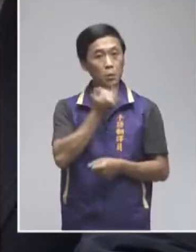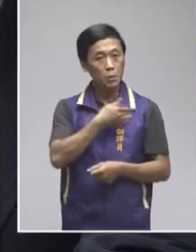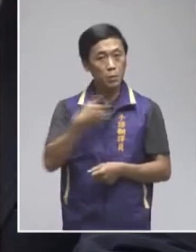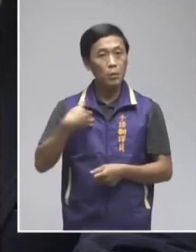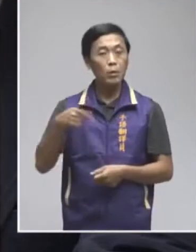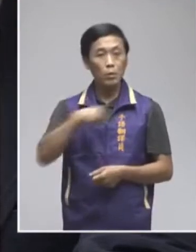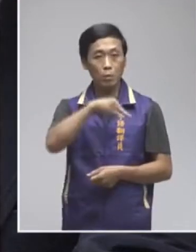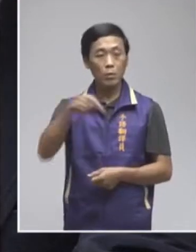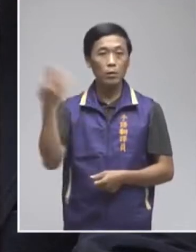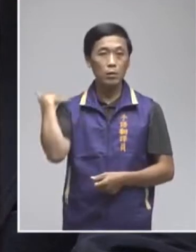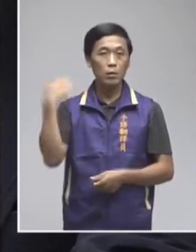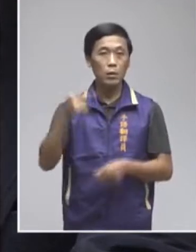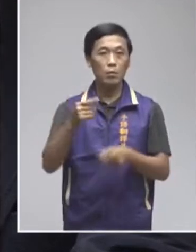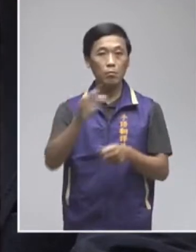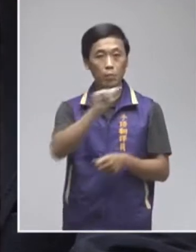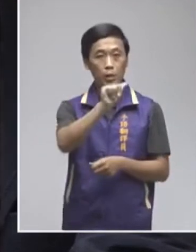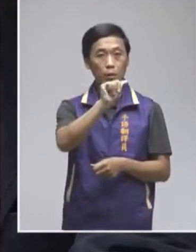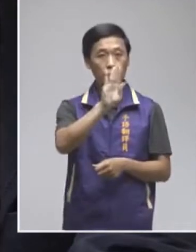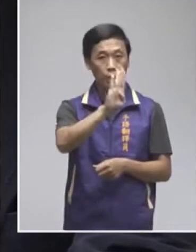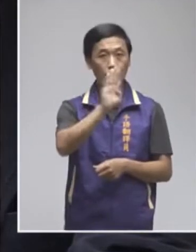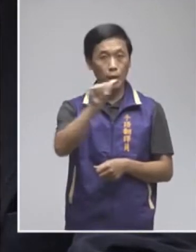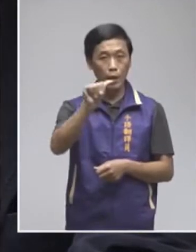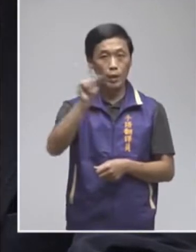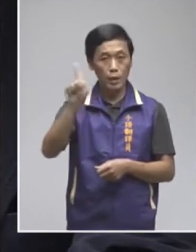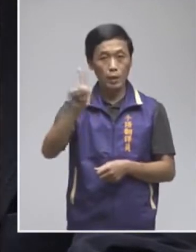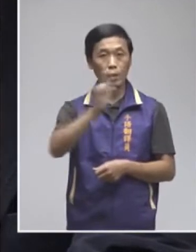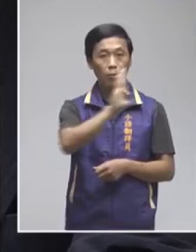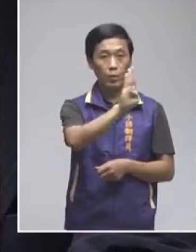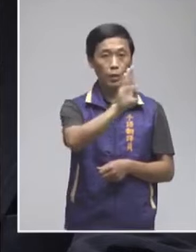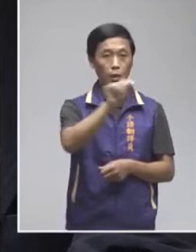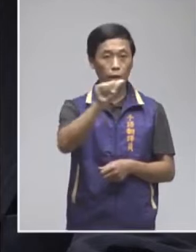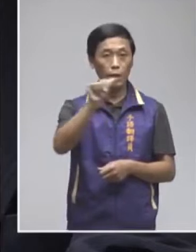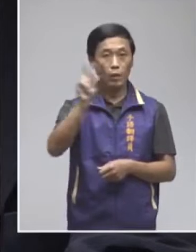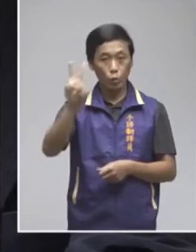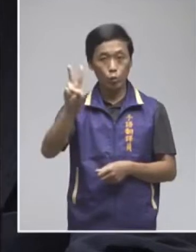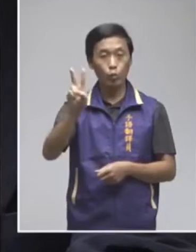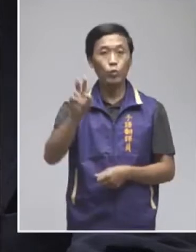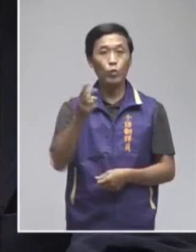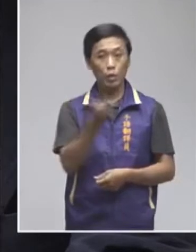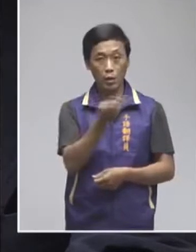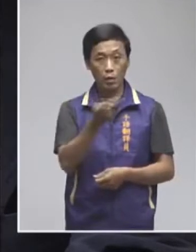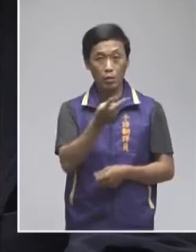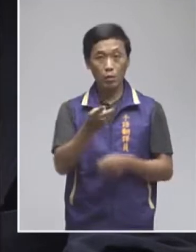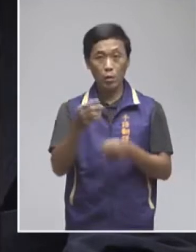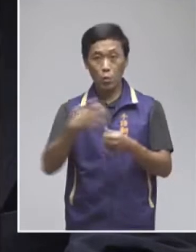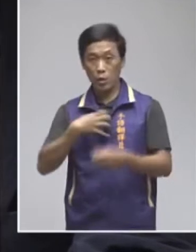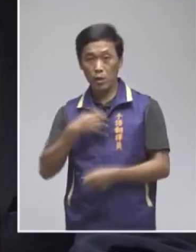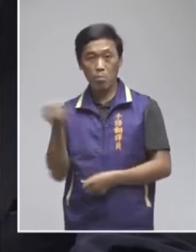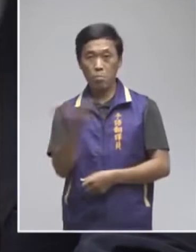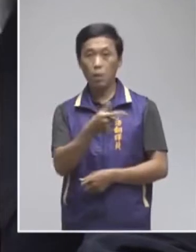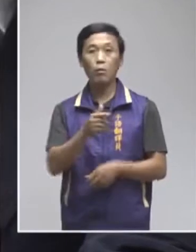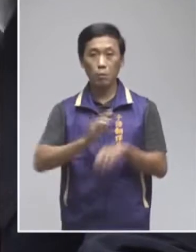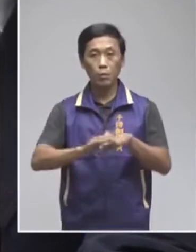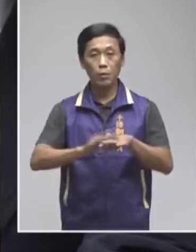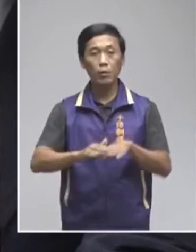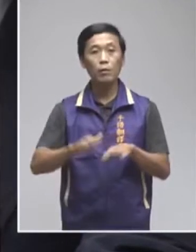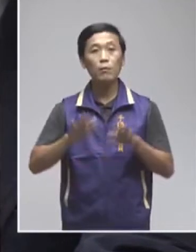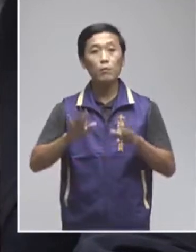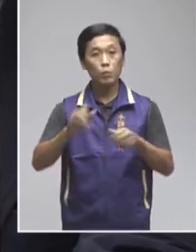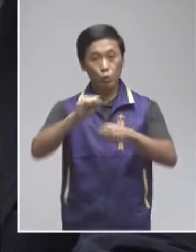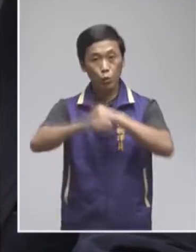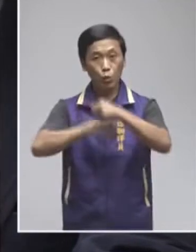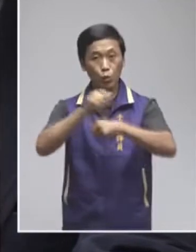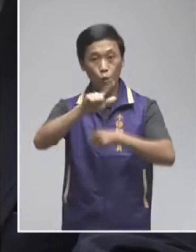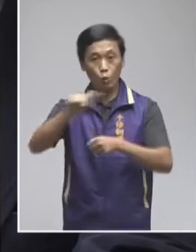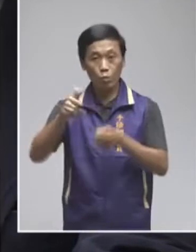过去这段时间的 BA.1 跟 BA.2 就是 BA.2 呢更加的危险。因为呢，在动物实验里